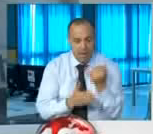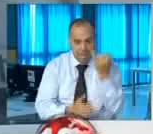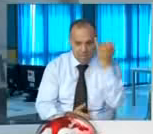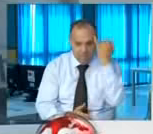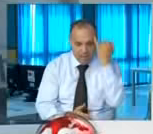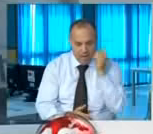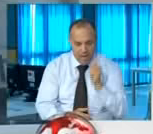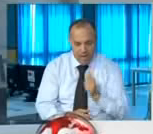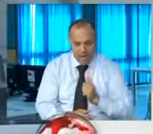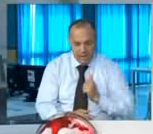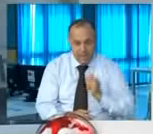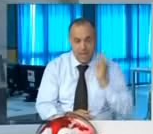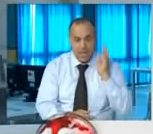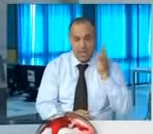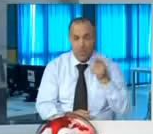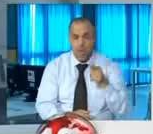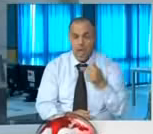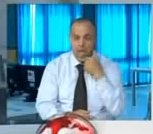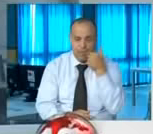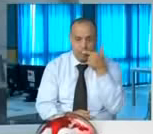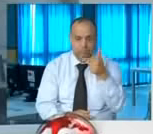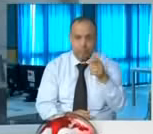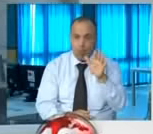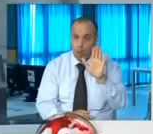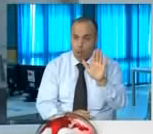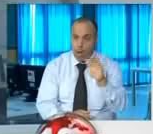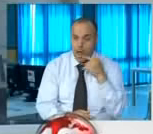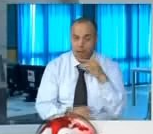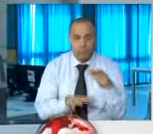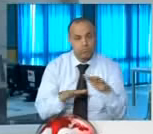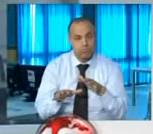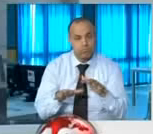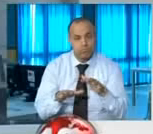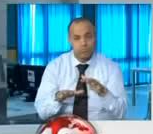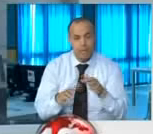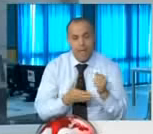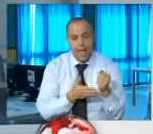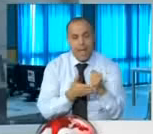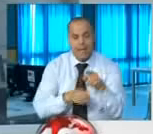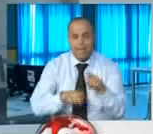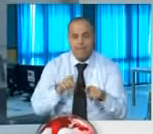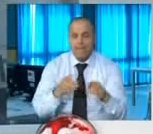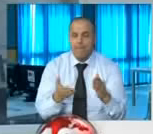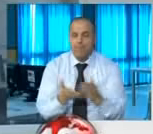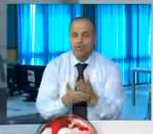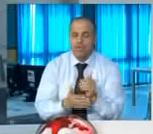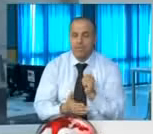الخاصة، ندوة تم الإعلان فيها عن إجراءات للتشجيع على بعث المشاريع.